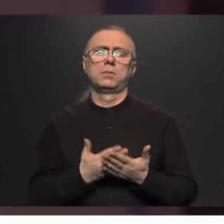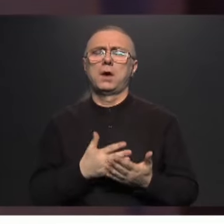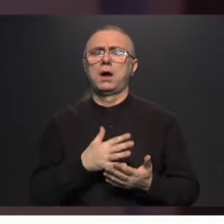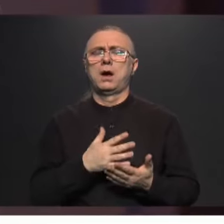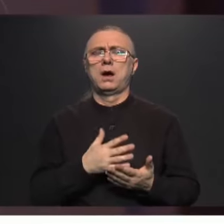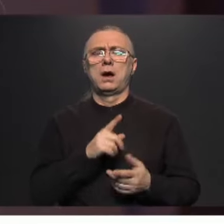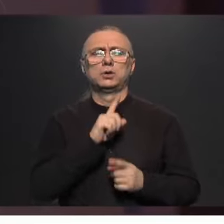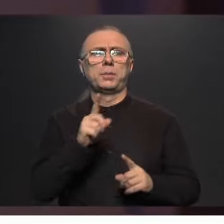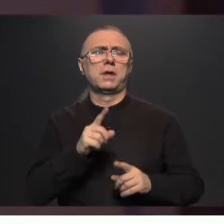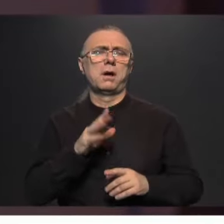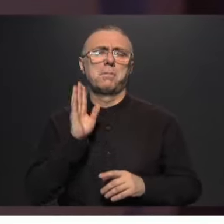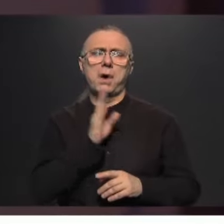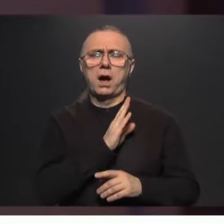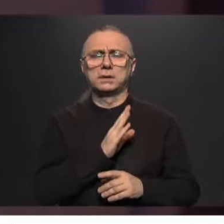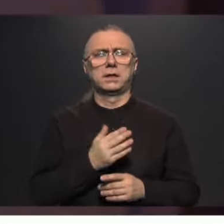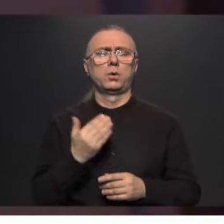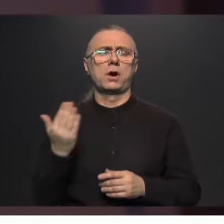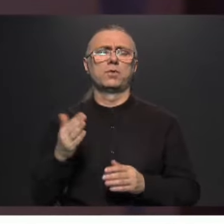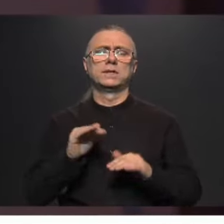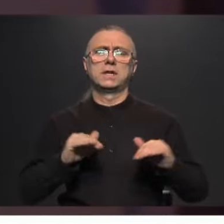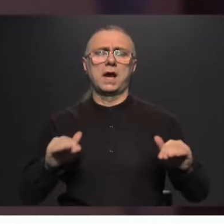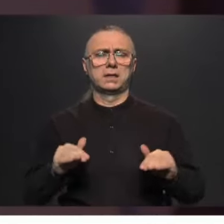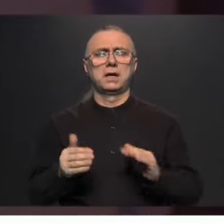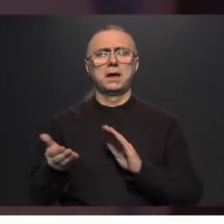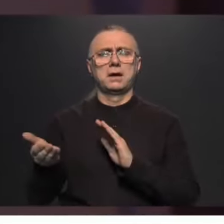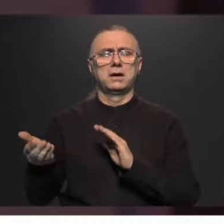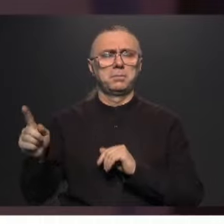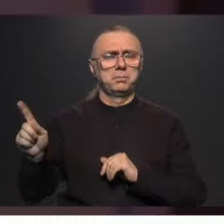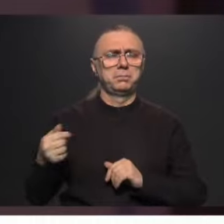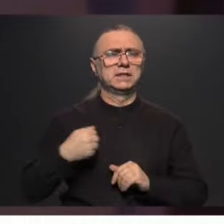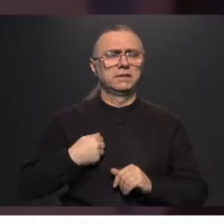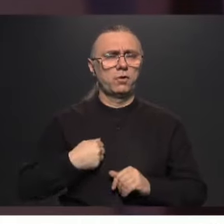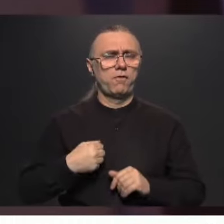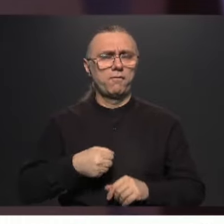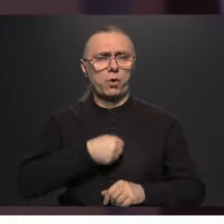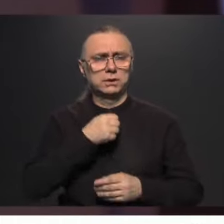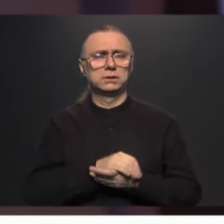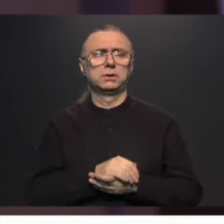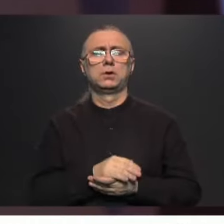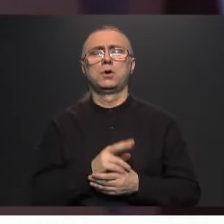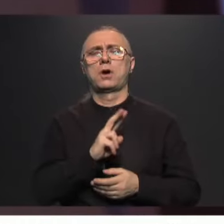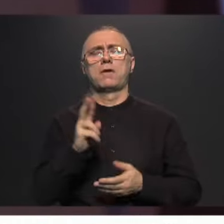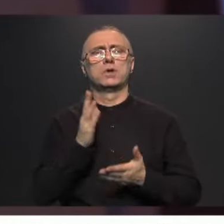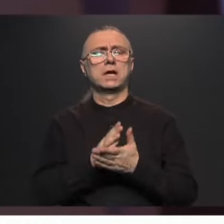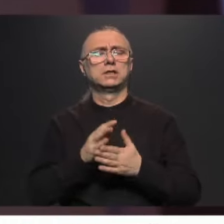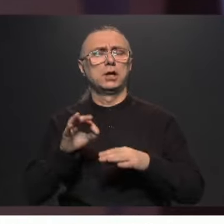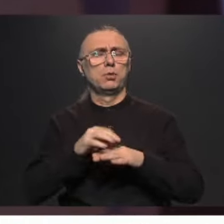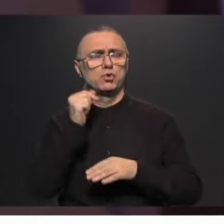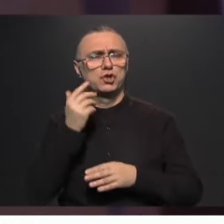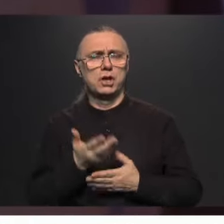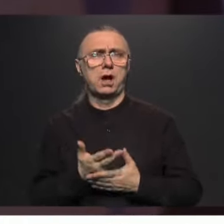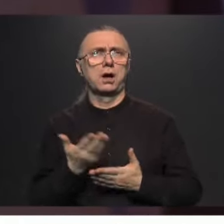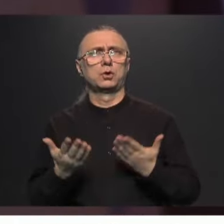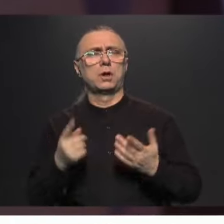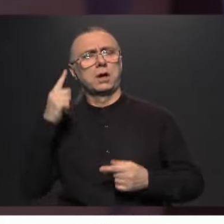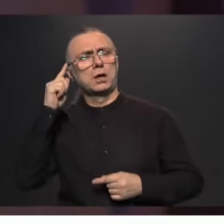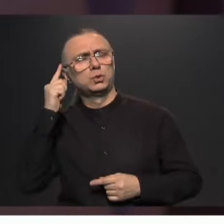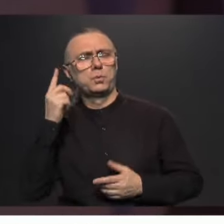кого дети призывного возраста, у кого мужья, может быть, сейчас раздумывают, ехать им или не ехать. Какой совет дали бы вы